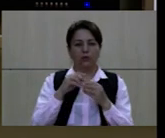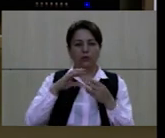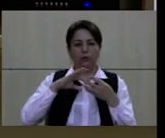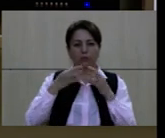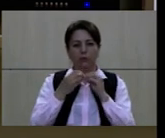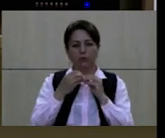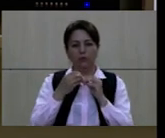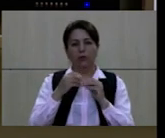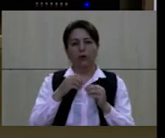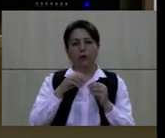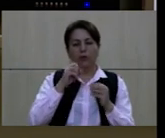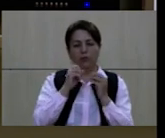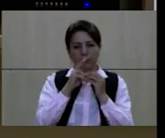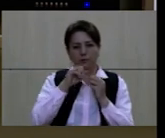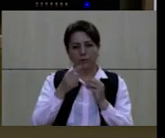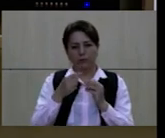12.9 dan 5.